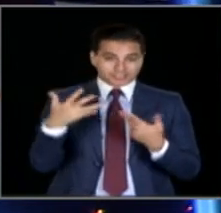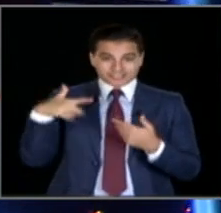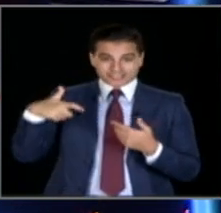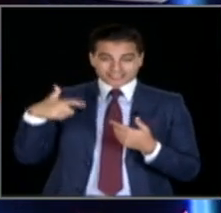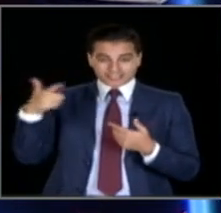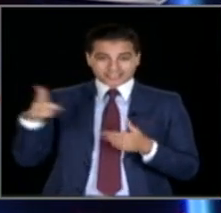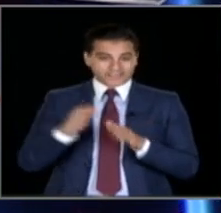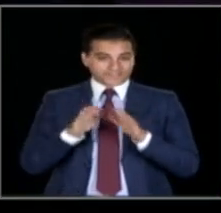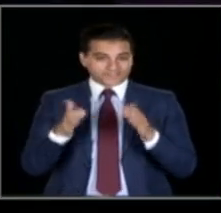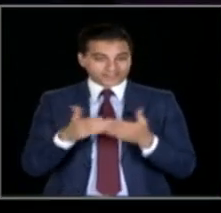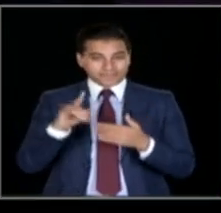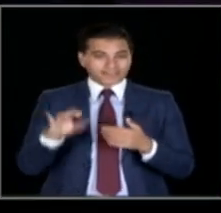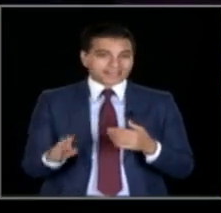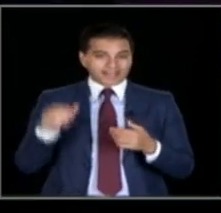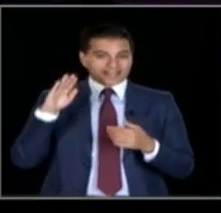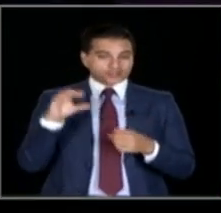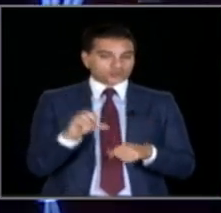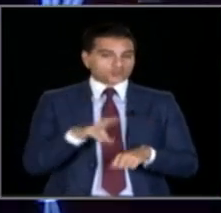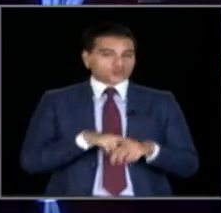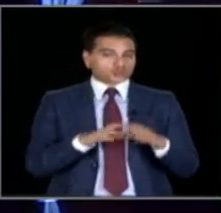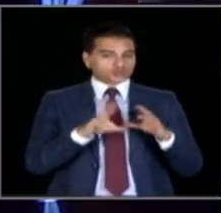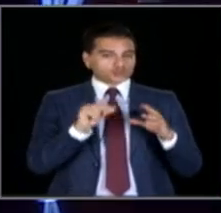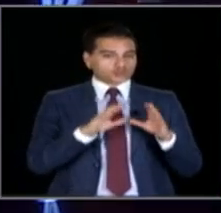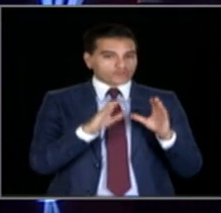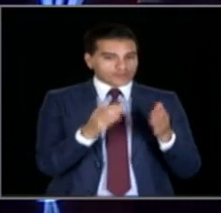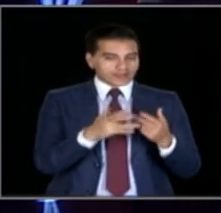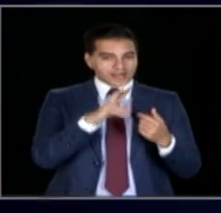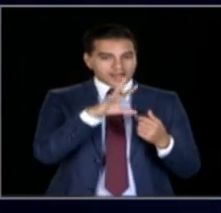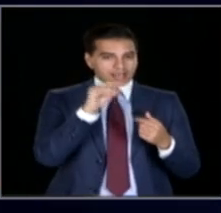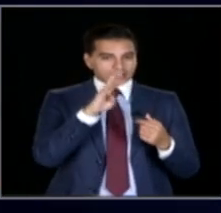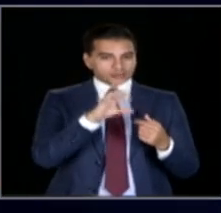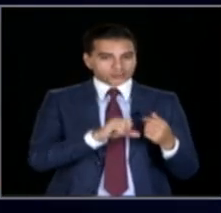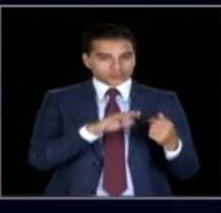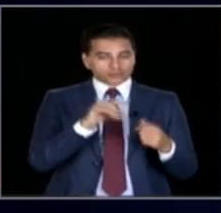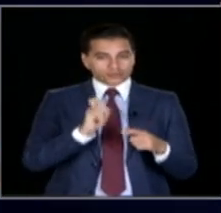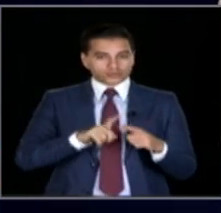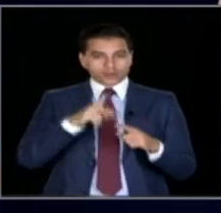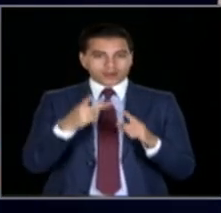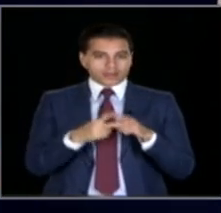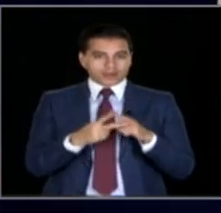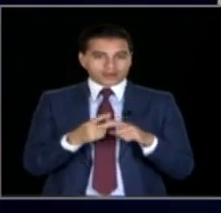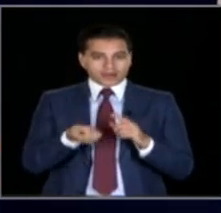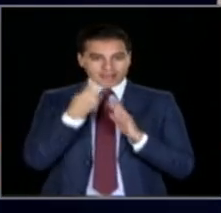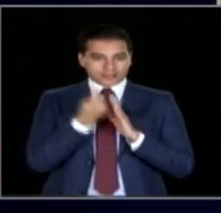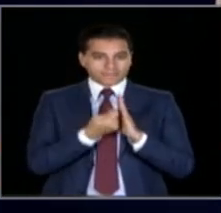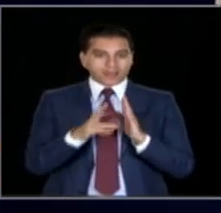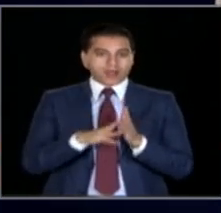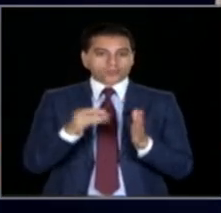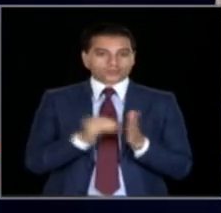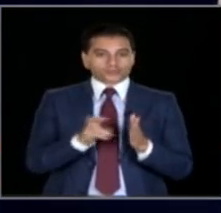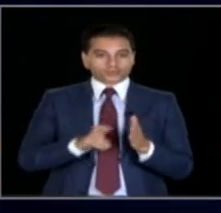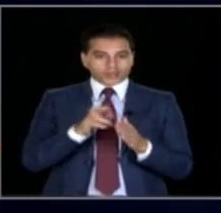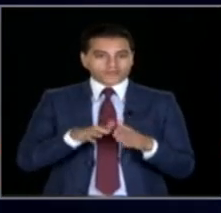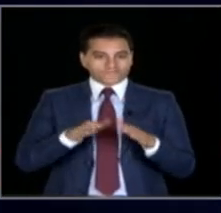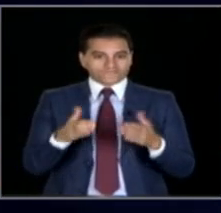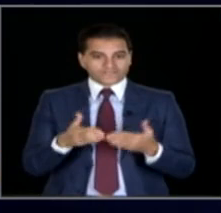60 بيكاسو، 20 الهكسوس. ودلوقتي عندنا سؤالين في الأدب، وأول سؤال